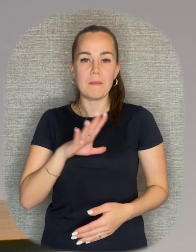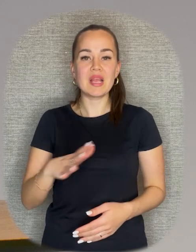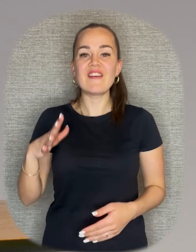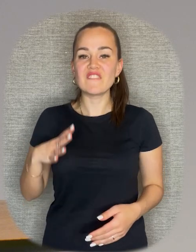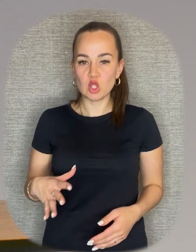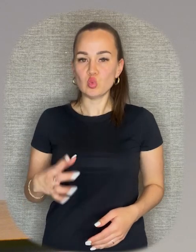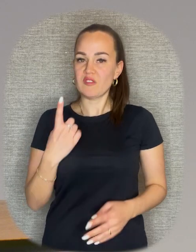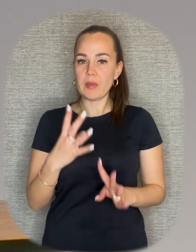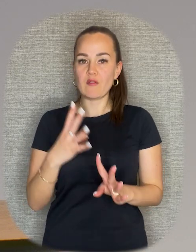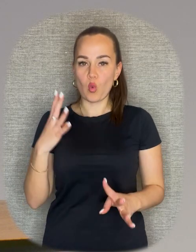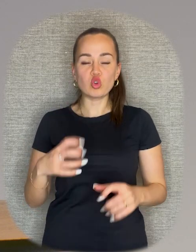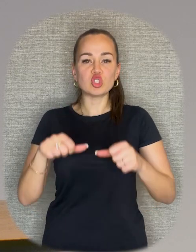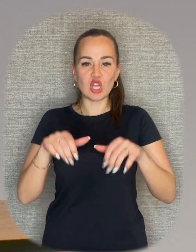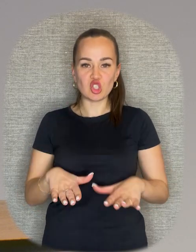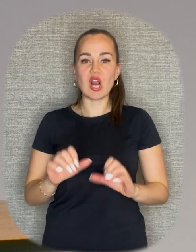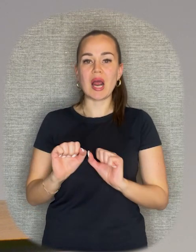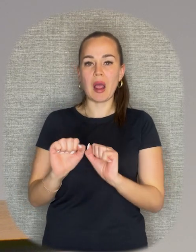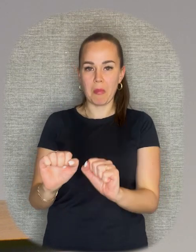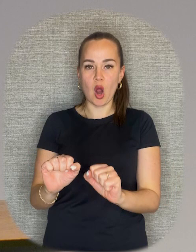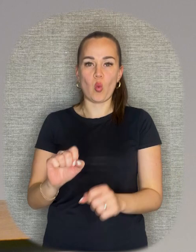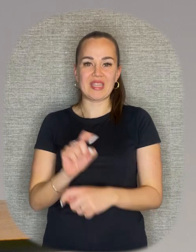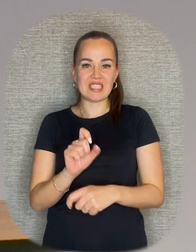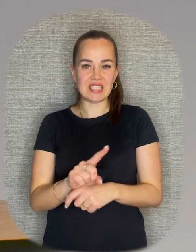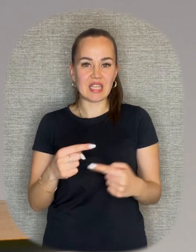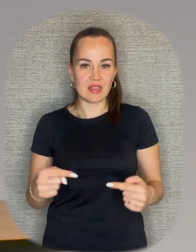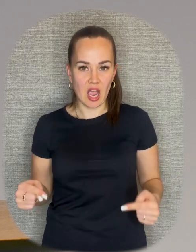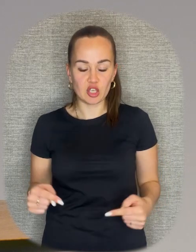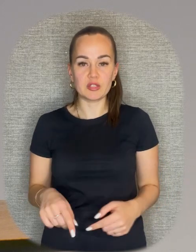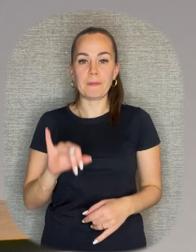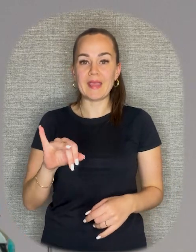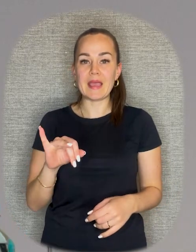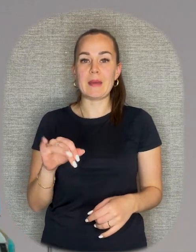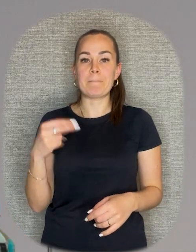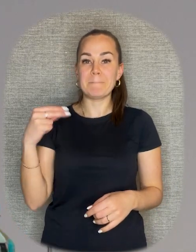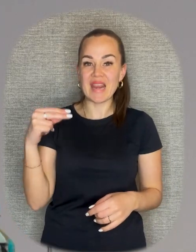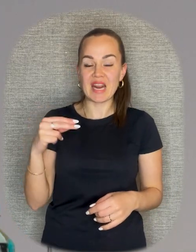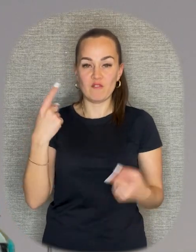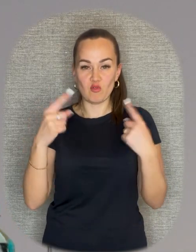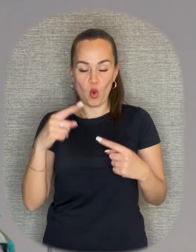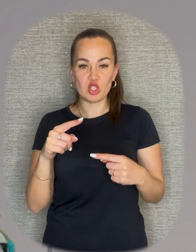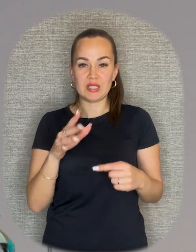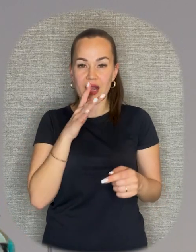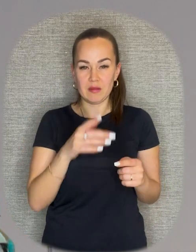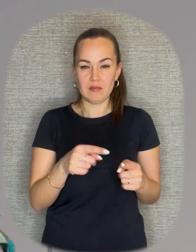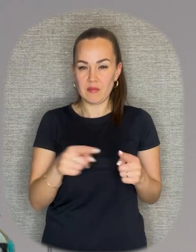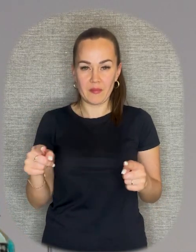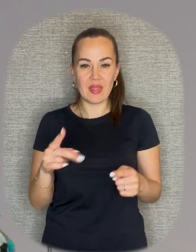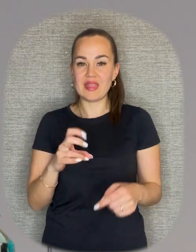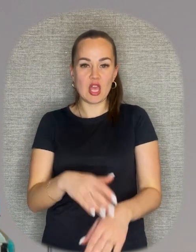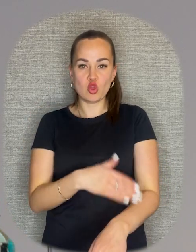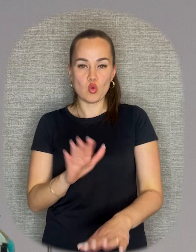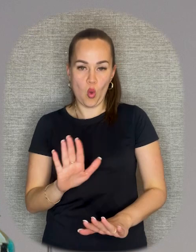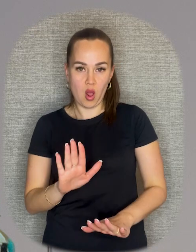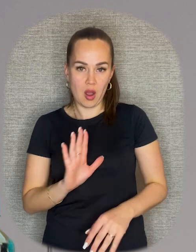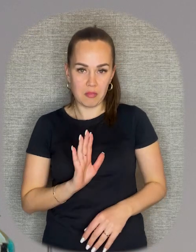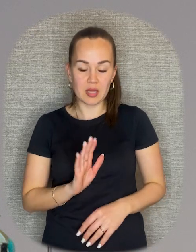городе были вынуждены в первую очередь решать оборонные задачи Однако перерыв творческой деятельности Архитекторов был